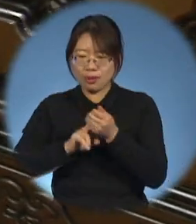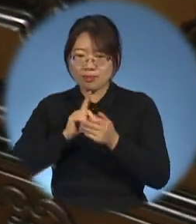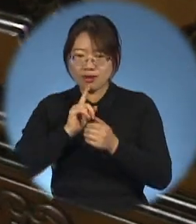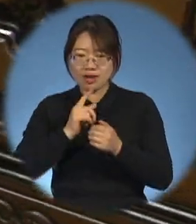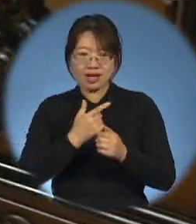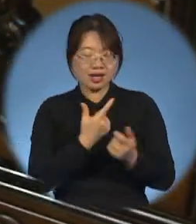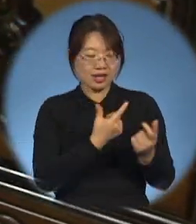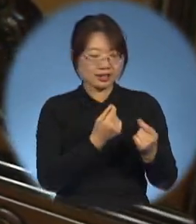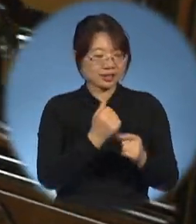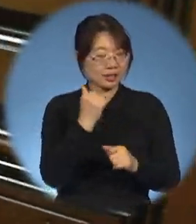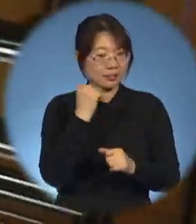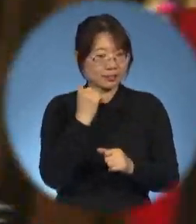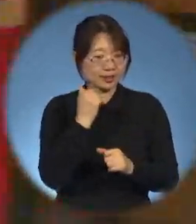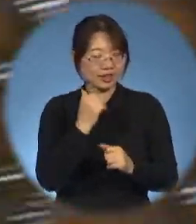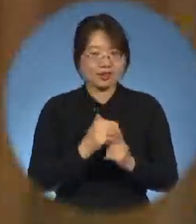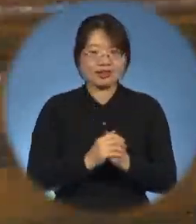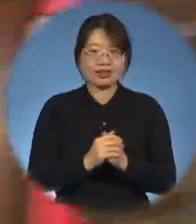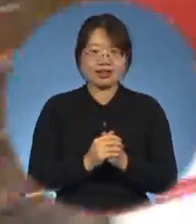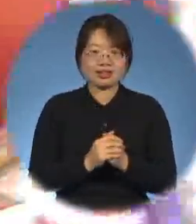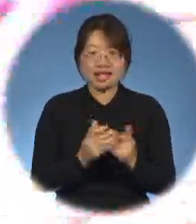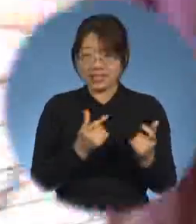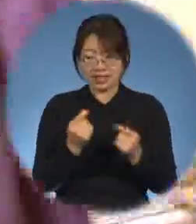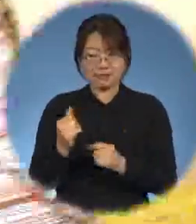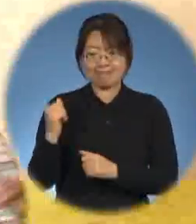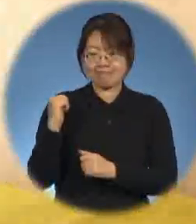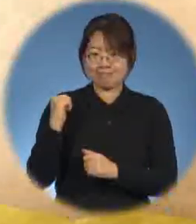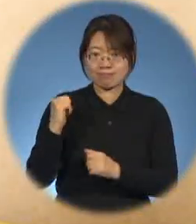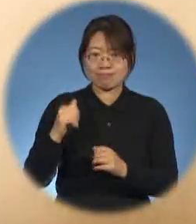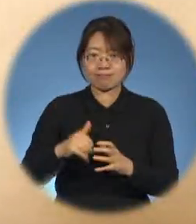아시다 이라 봅시다